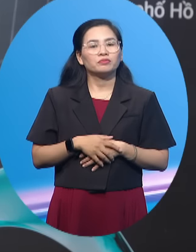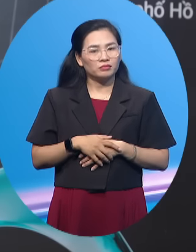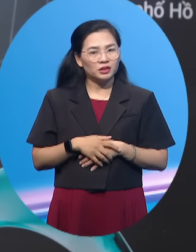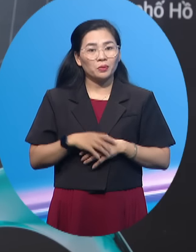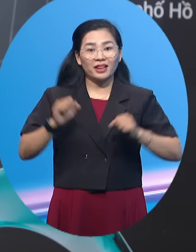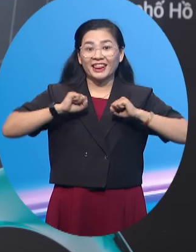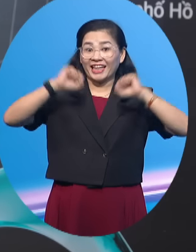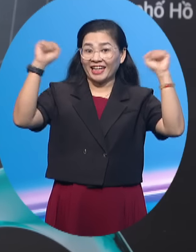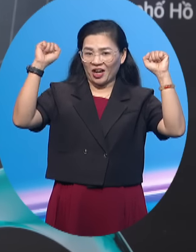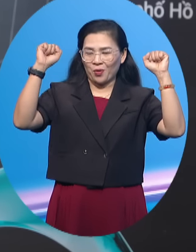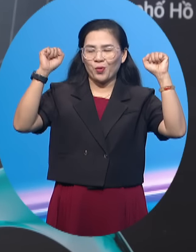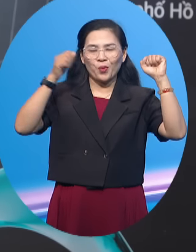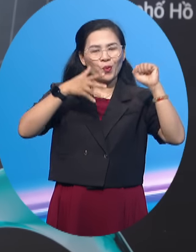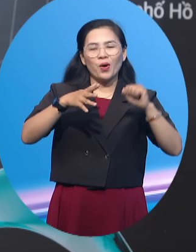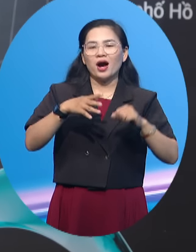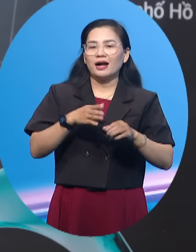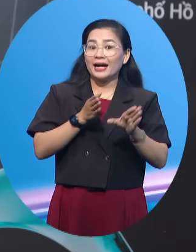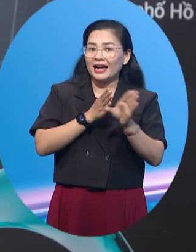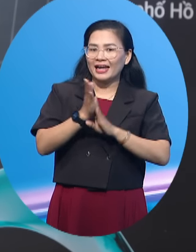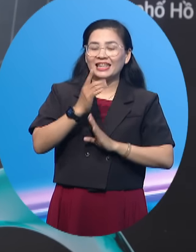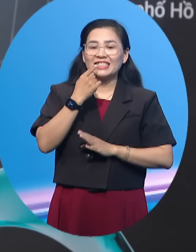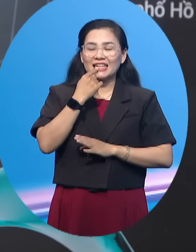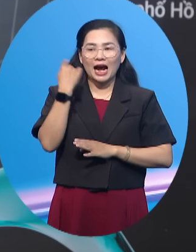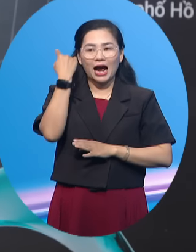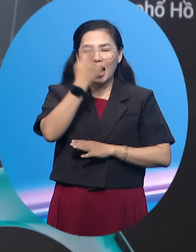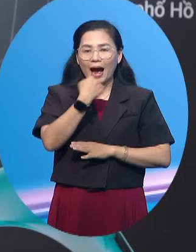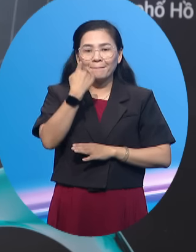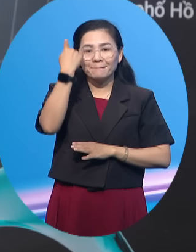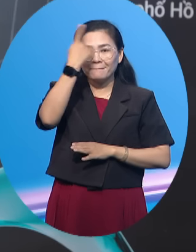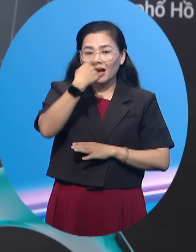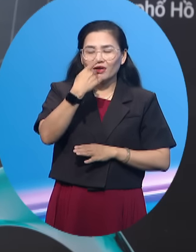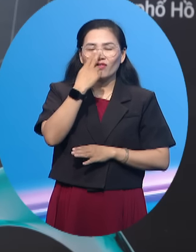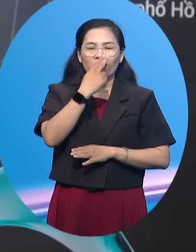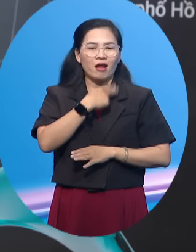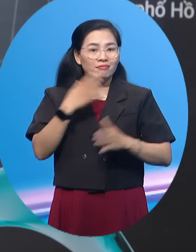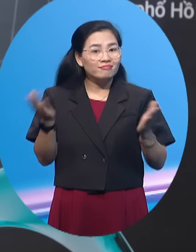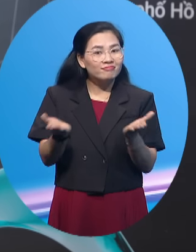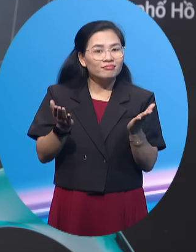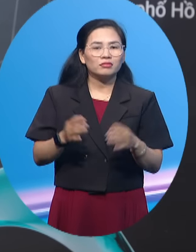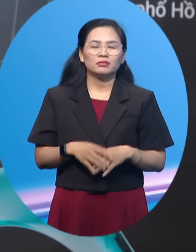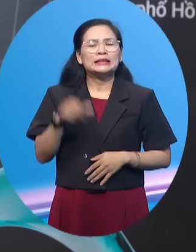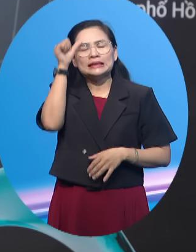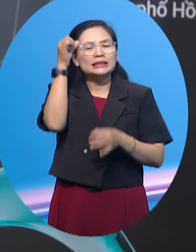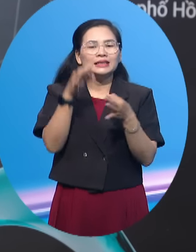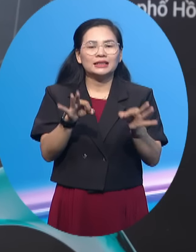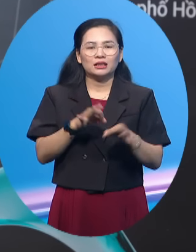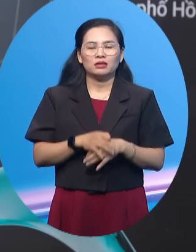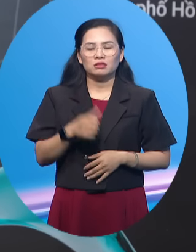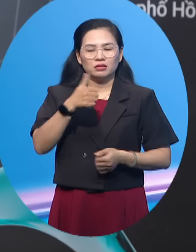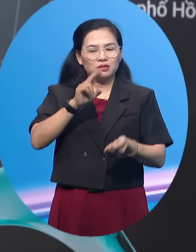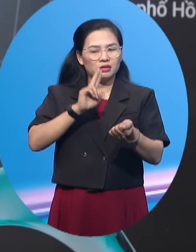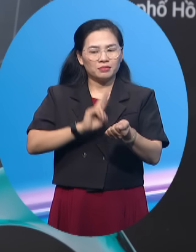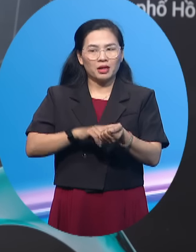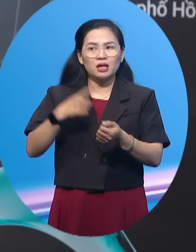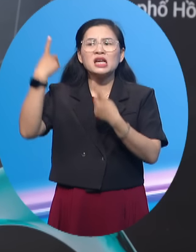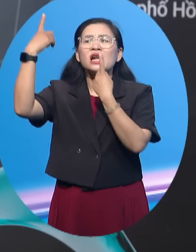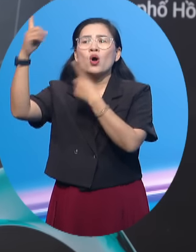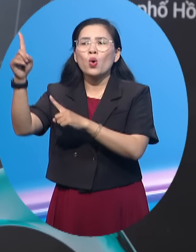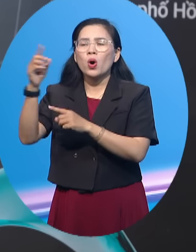thành công của ngành răng hàm mặt Việt Nam, là giữ chân người bệnh không ra nước